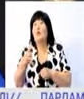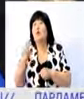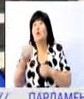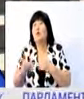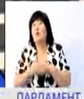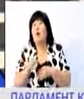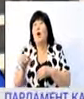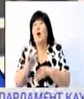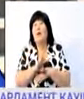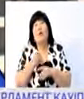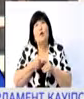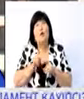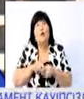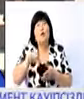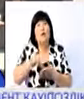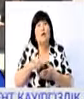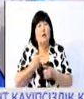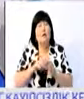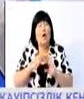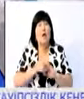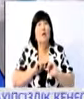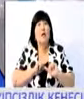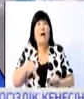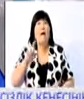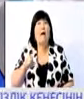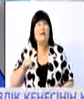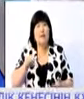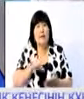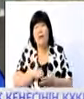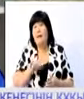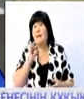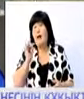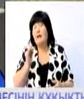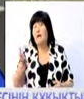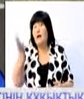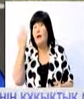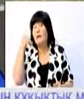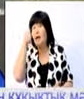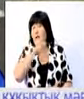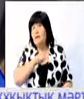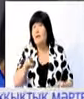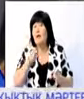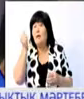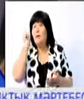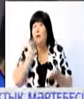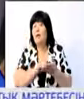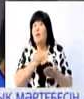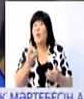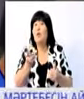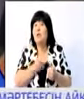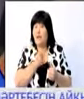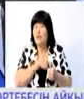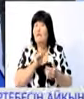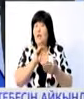жазасына кесілген. Солардың сапында осы ауылдың арыстай азаматтары да бар. Тарихтың ақтаңдақ жылдарының тас белгісіне олардың